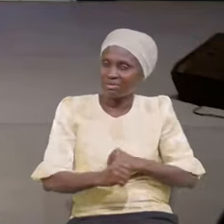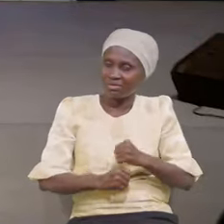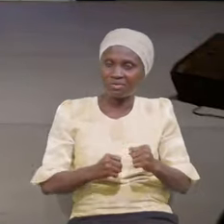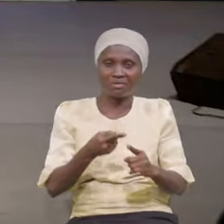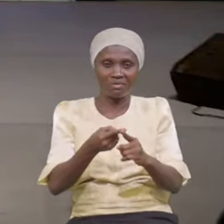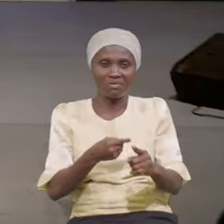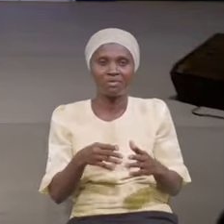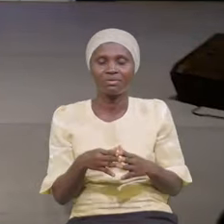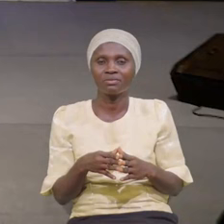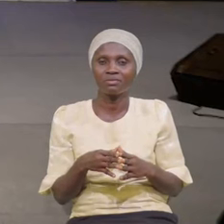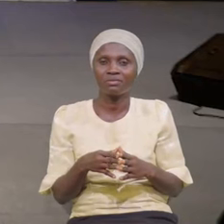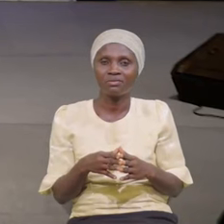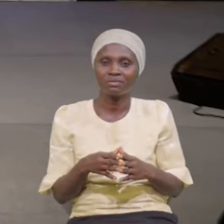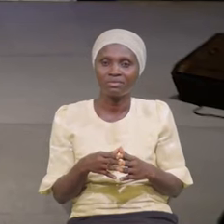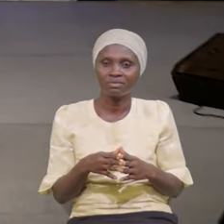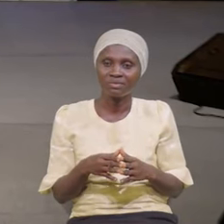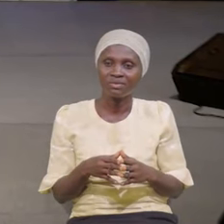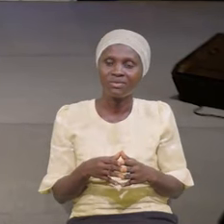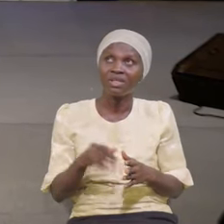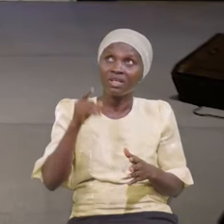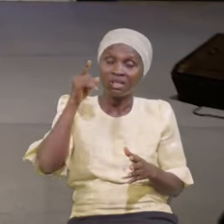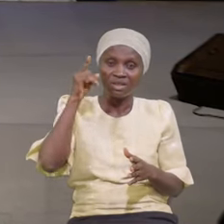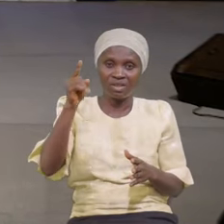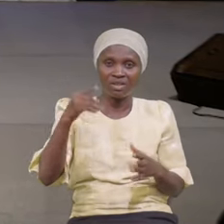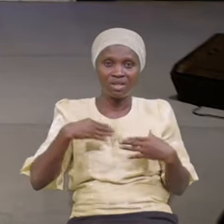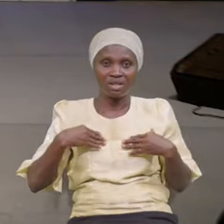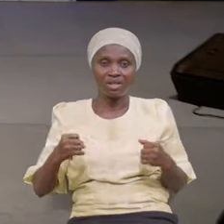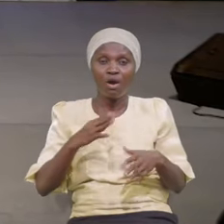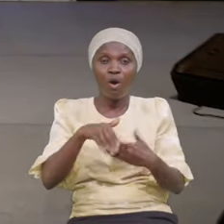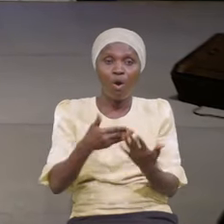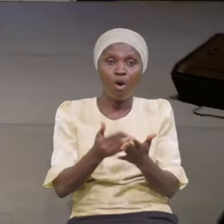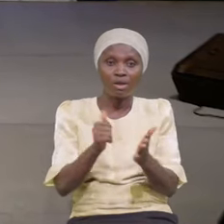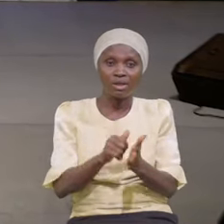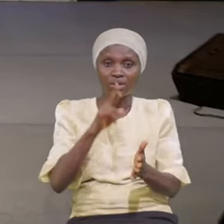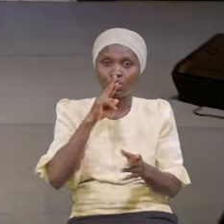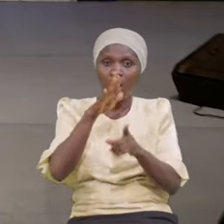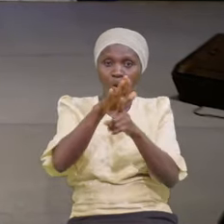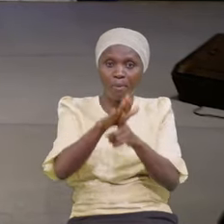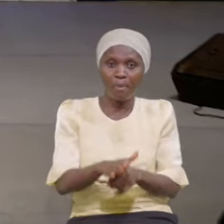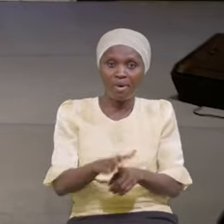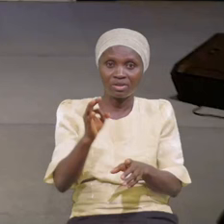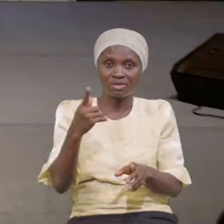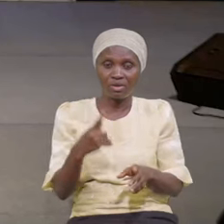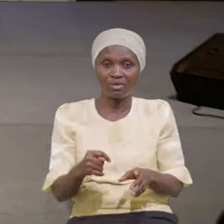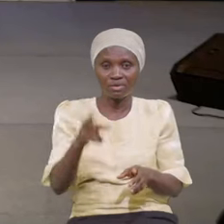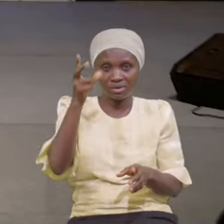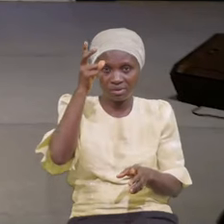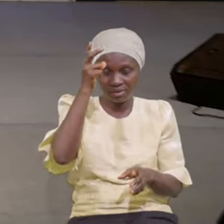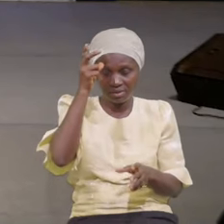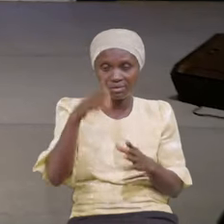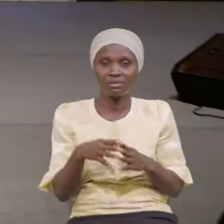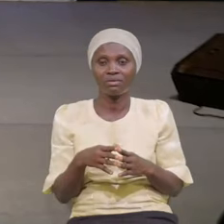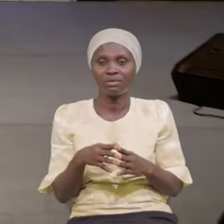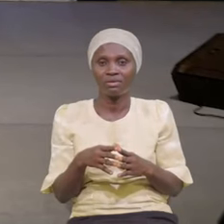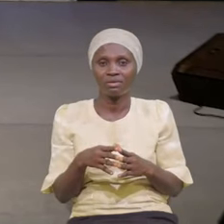మీరు కనుగొన్నను సరే, in all that were oppressed of the devil, అపవాది చేత బాధించబడుతున్న వారందరికీ ఆయన విడుదల ఇచ్చాడు.